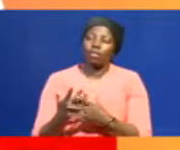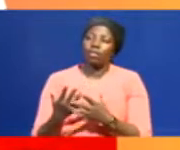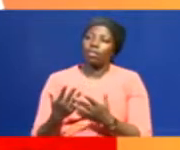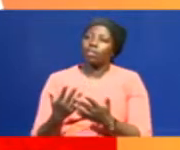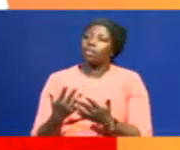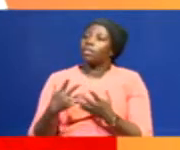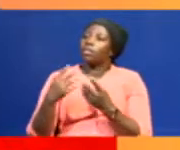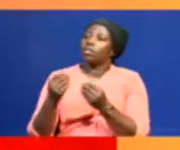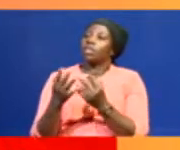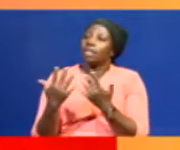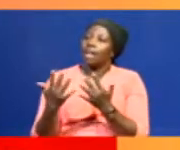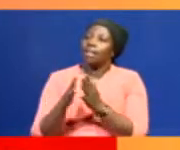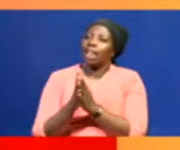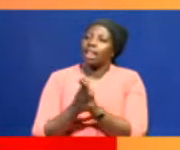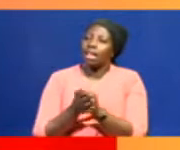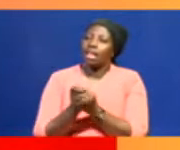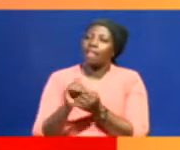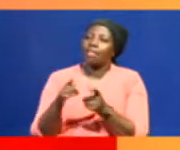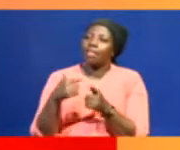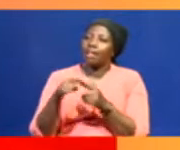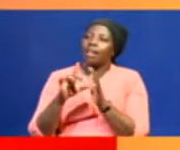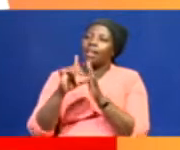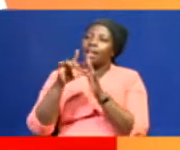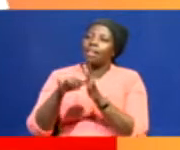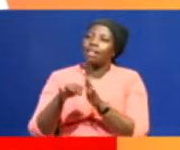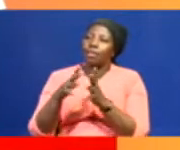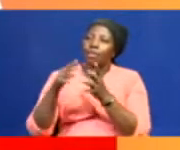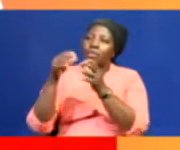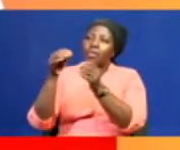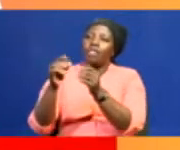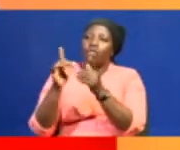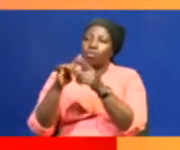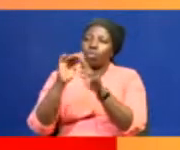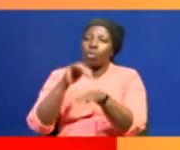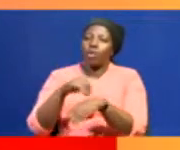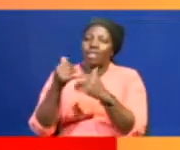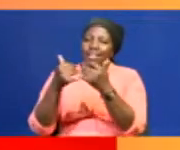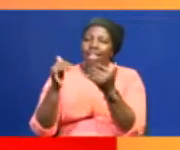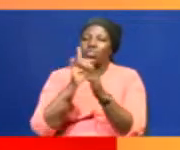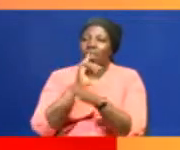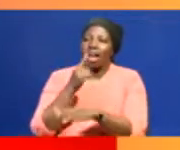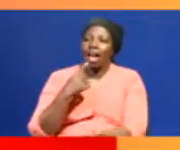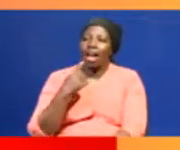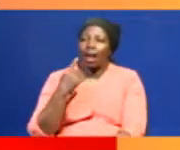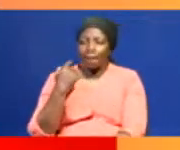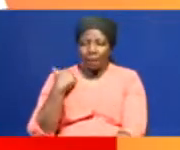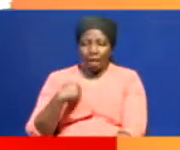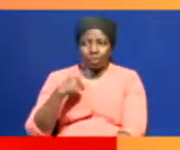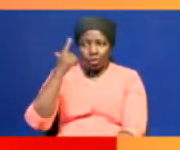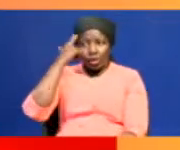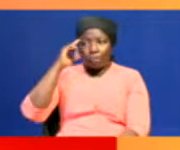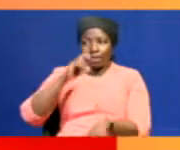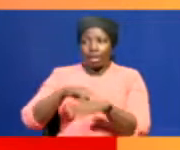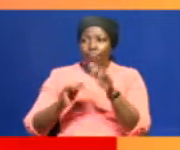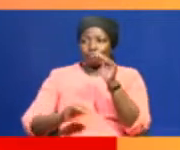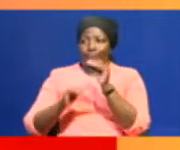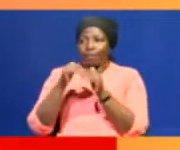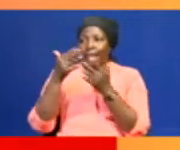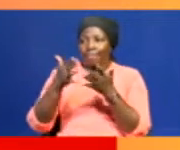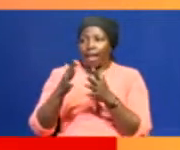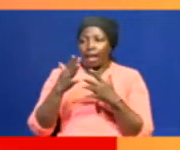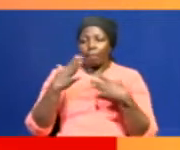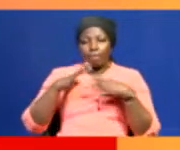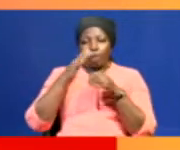Ikabidi sasa tumebuni mbinu zingine za kuenda meeting online. So I hope by tukifika huko itabidi hao wenye wanatengeneza